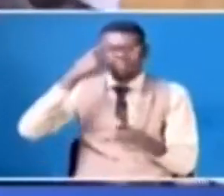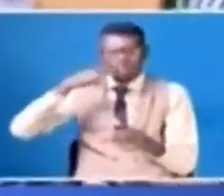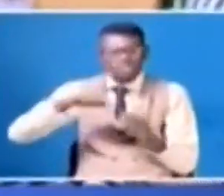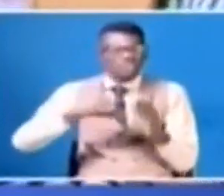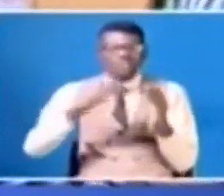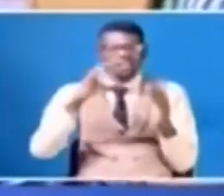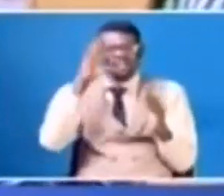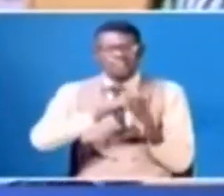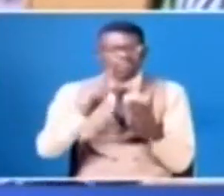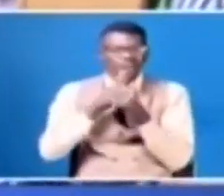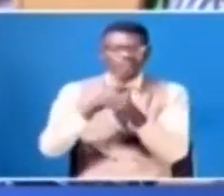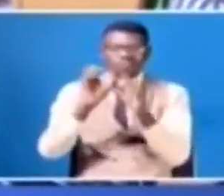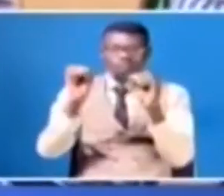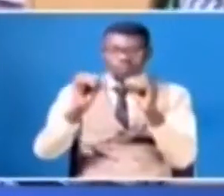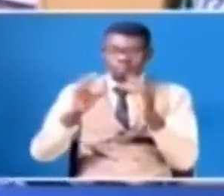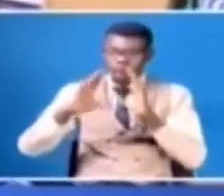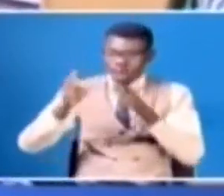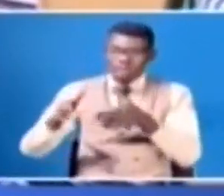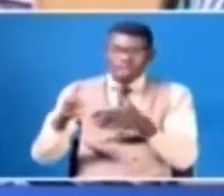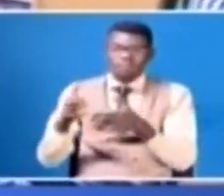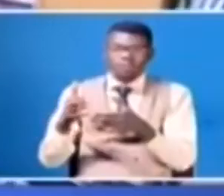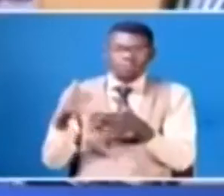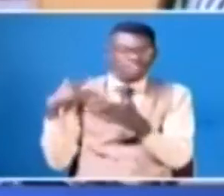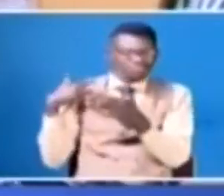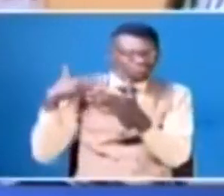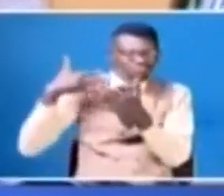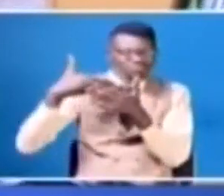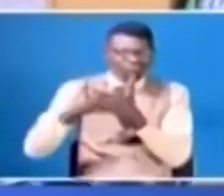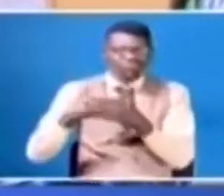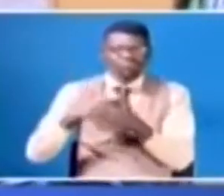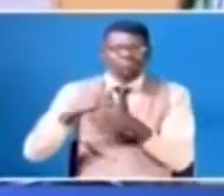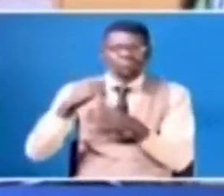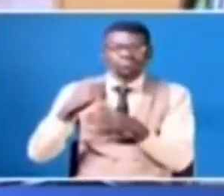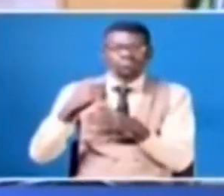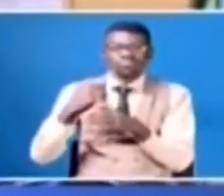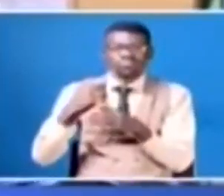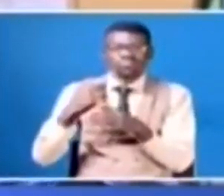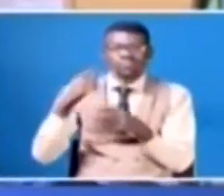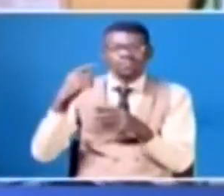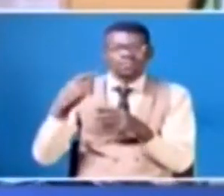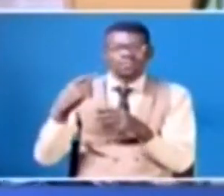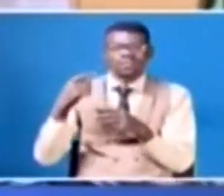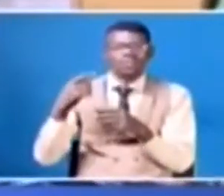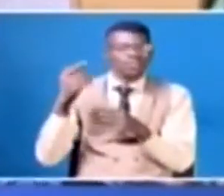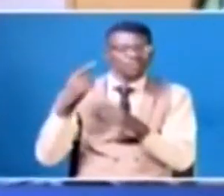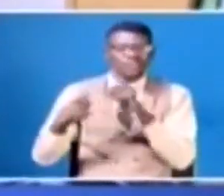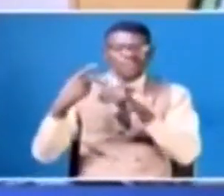us. Umeangalia club imekuwa ikioperate for in a deficit kwa miaka